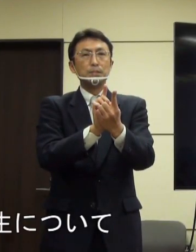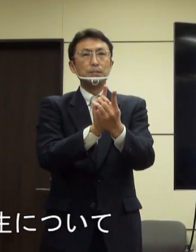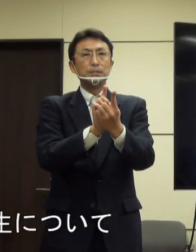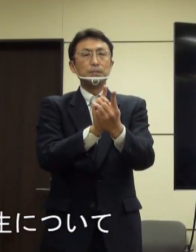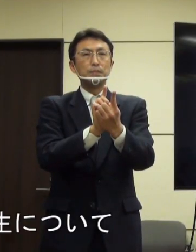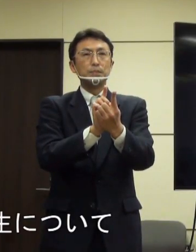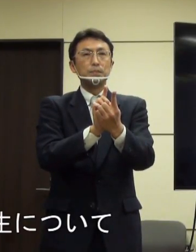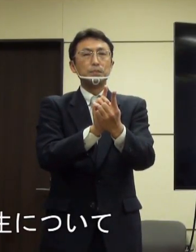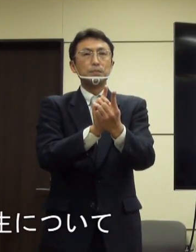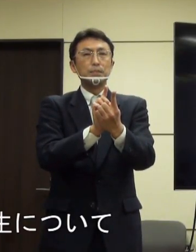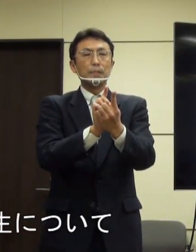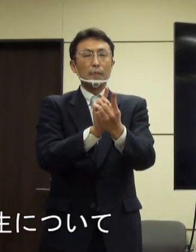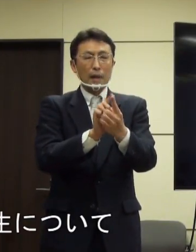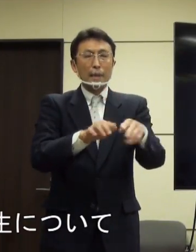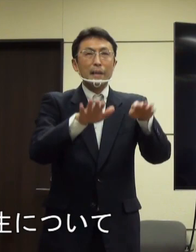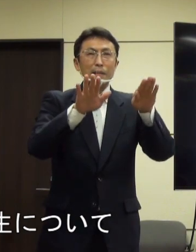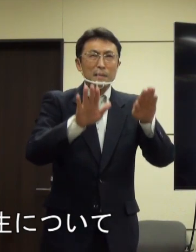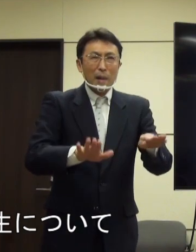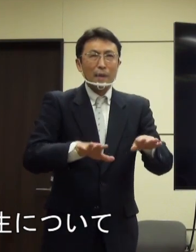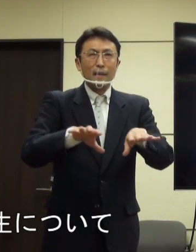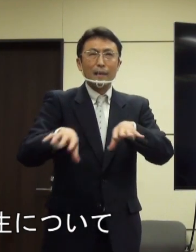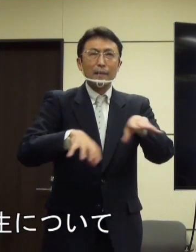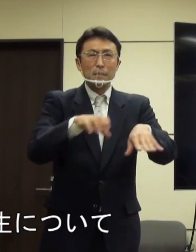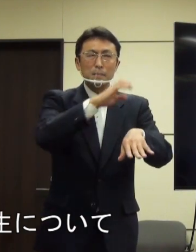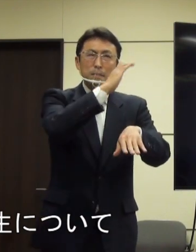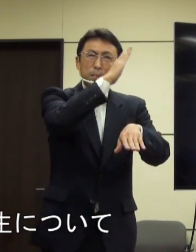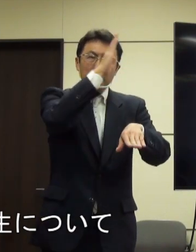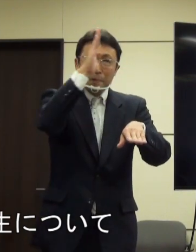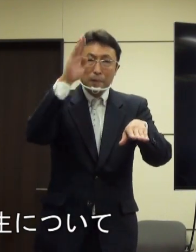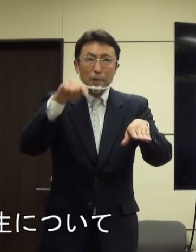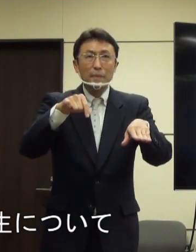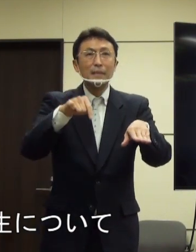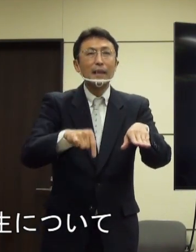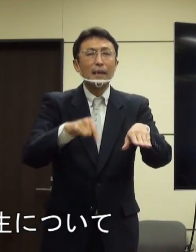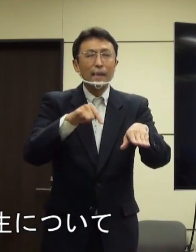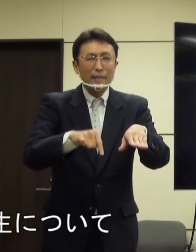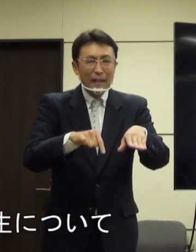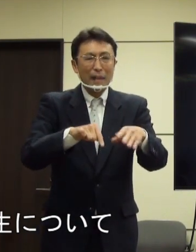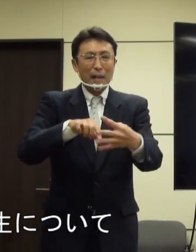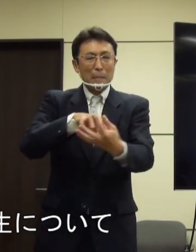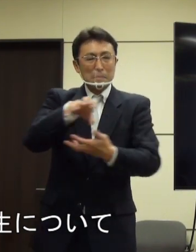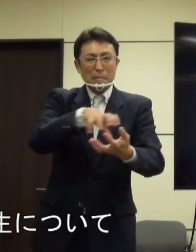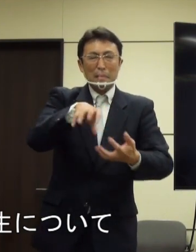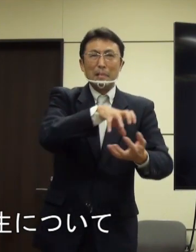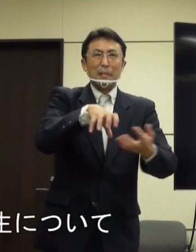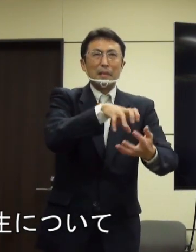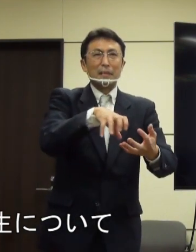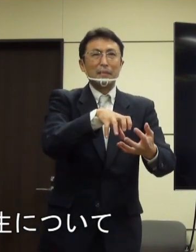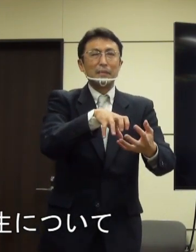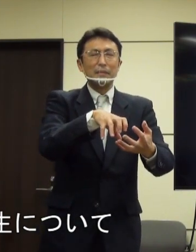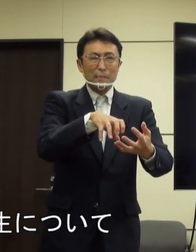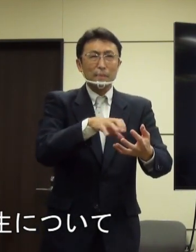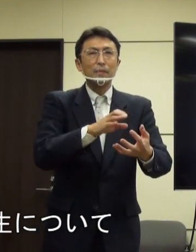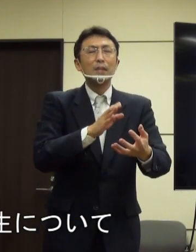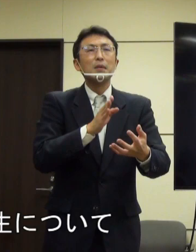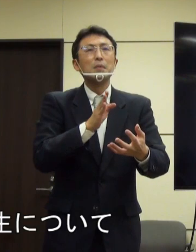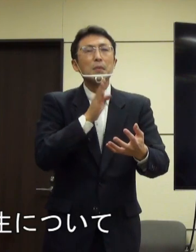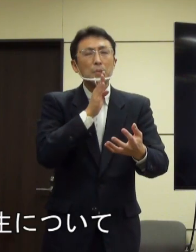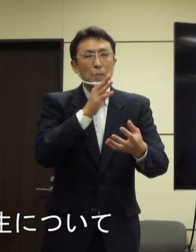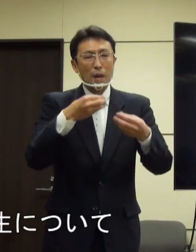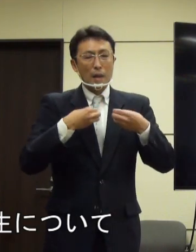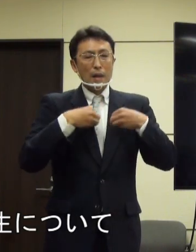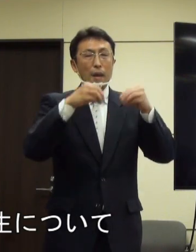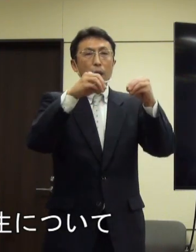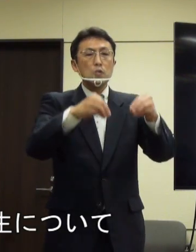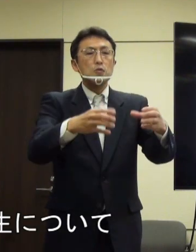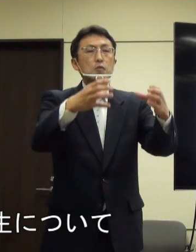うんた本の中で混乱している面もありまして今来でありますと皆様のところにクラスターの